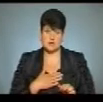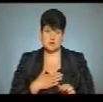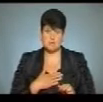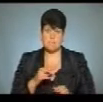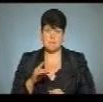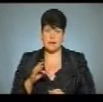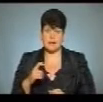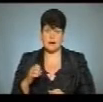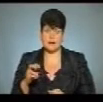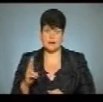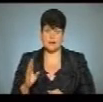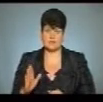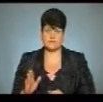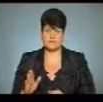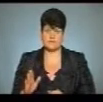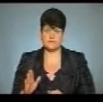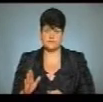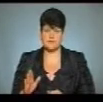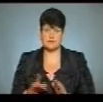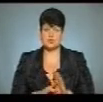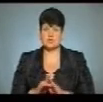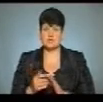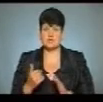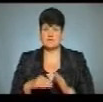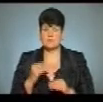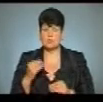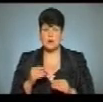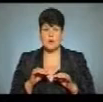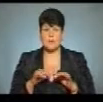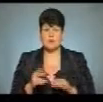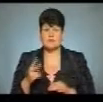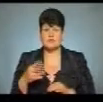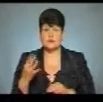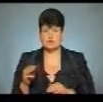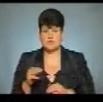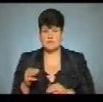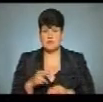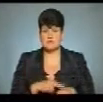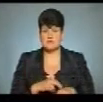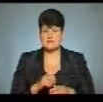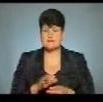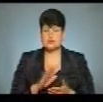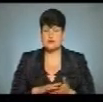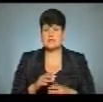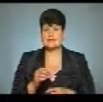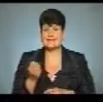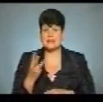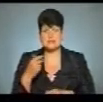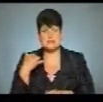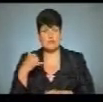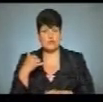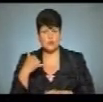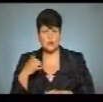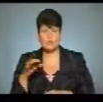прихильників. З початку передвиборчої кампанії 24 травня поліцейські зафіксували 13 повідомлень